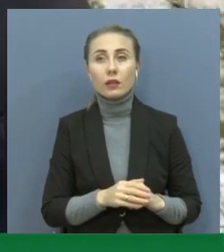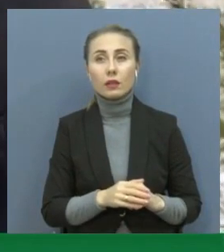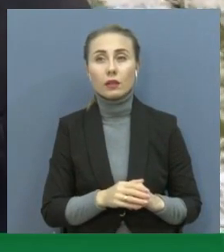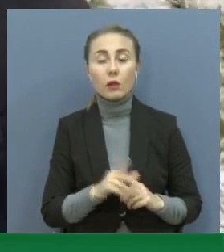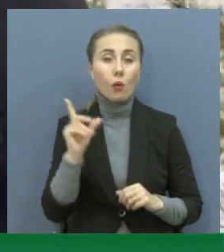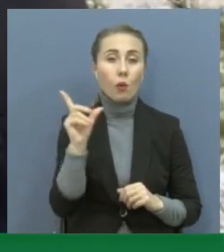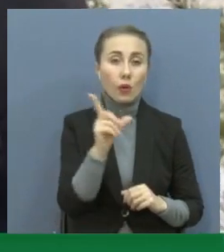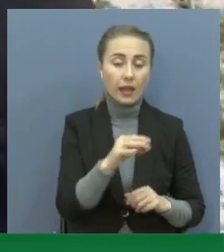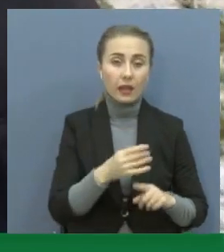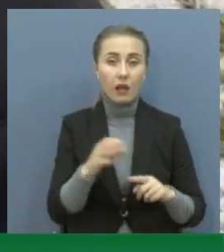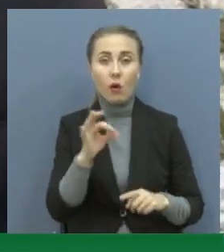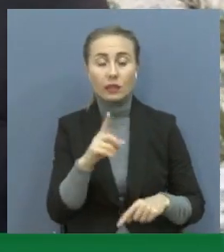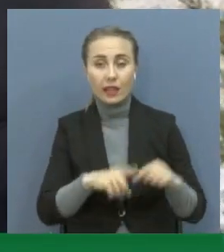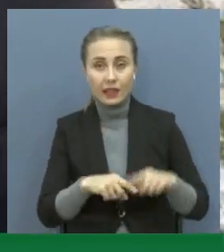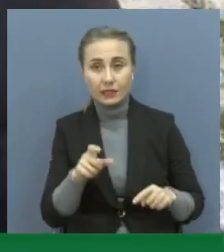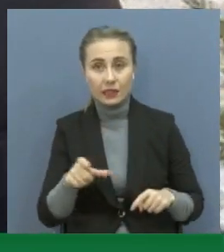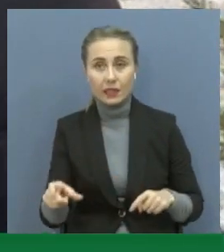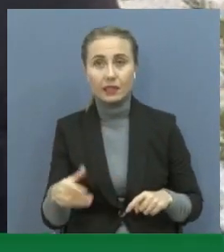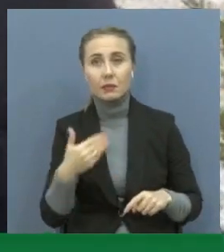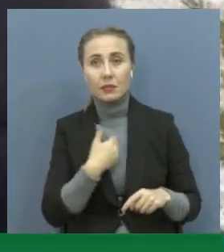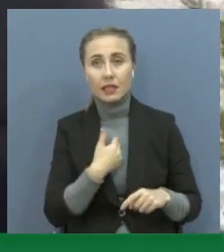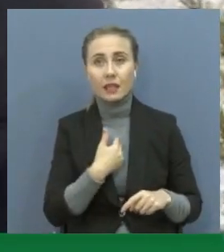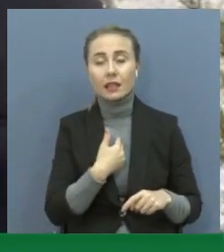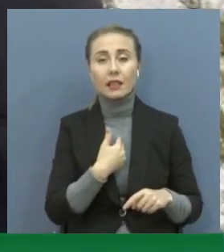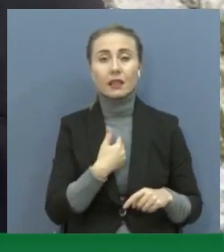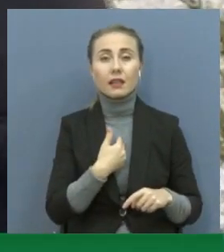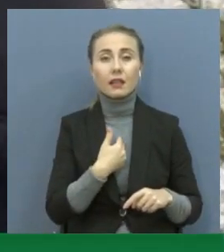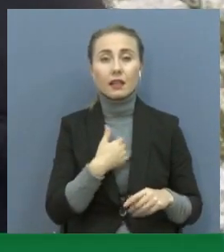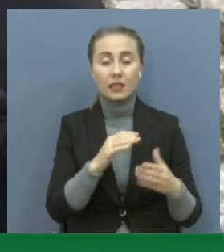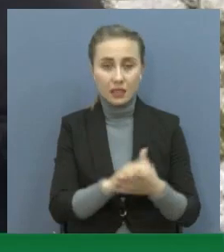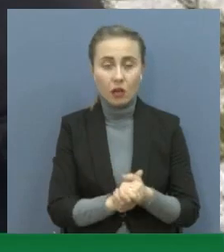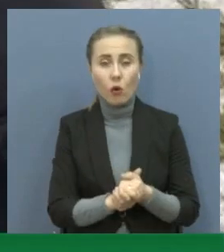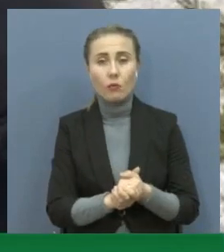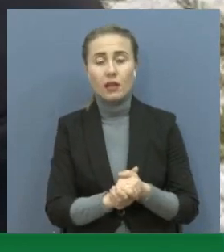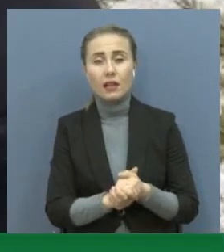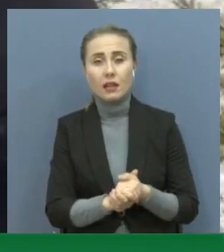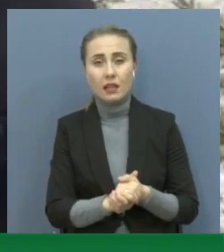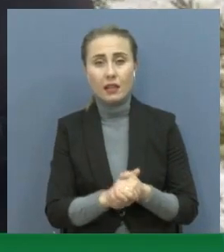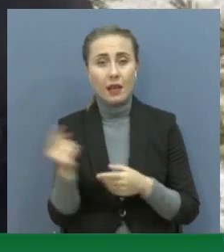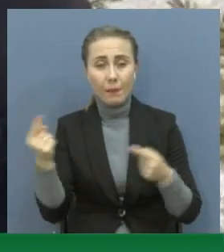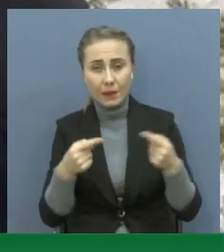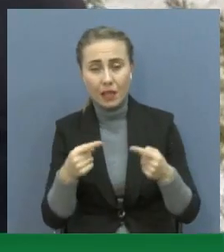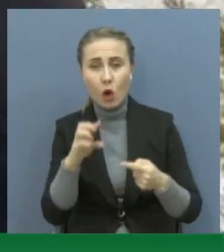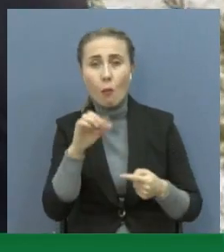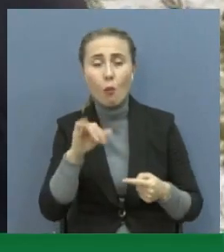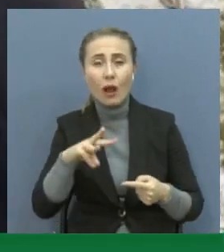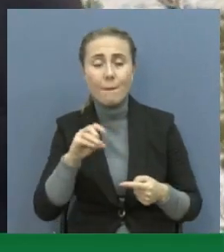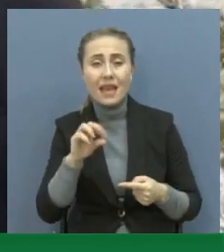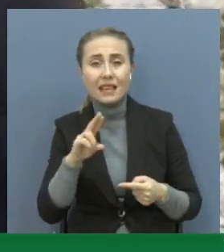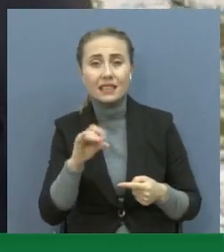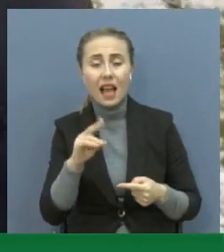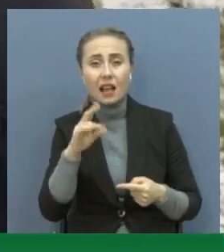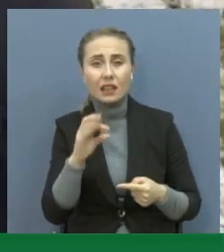Уехал от родителей. Меня знакомые познакомили с букмекерской конторой. На тот момент еще были